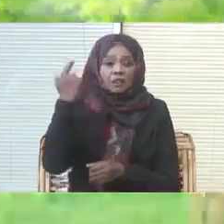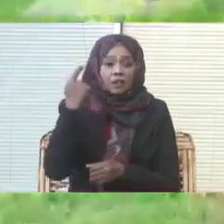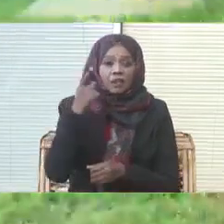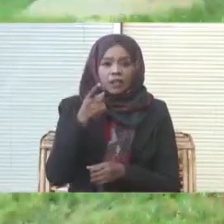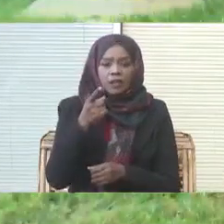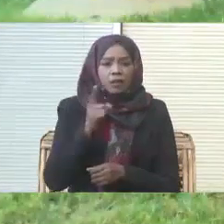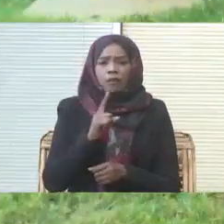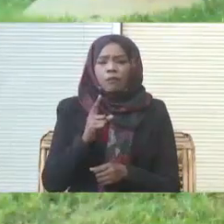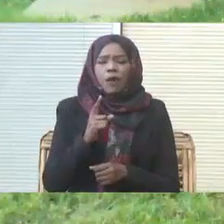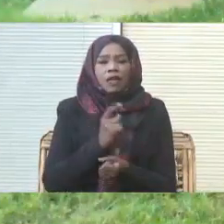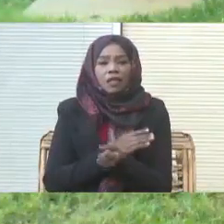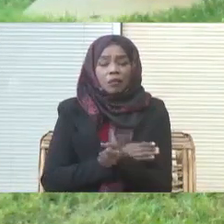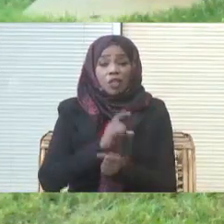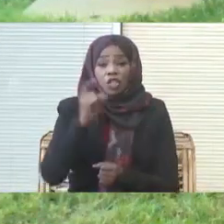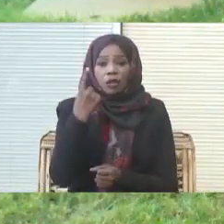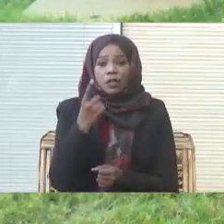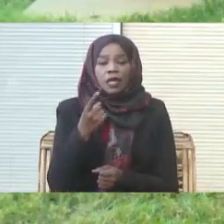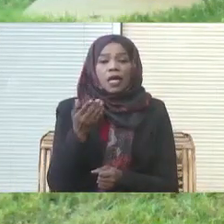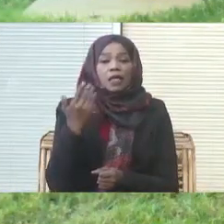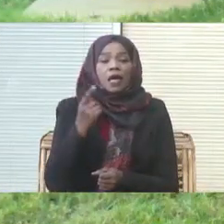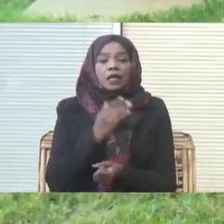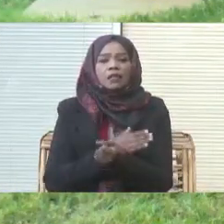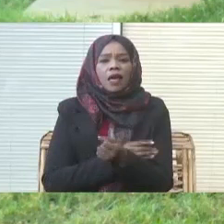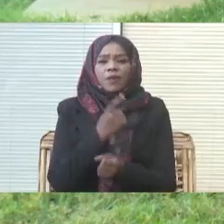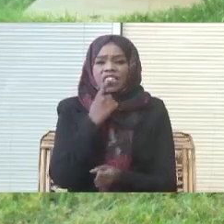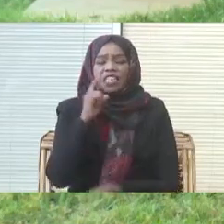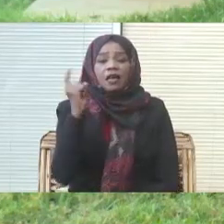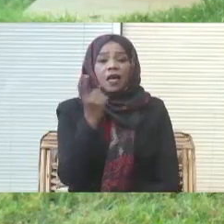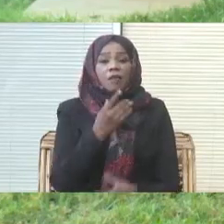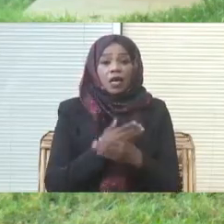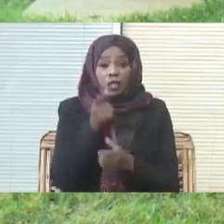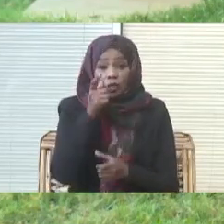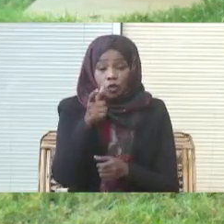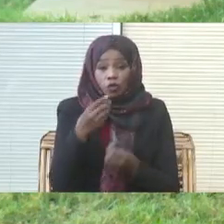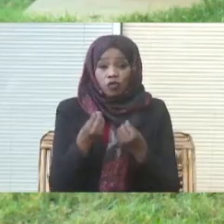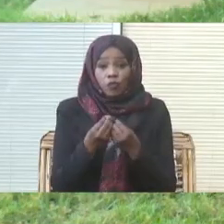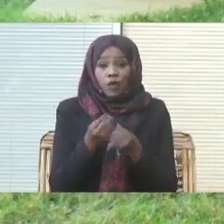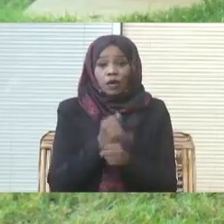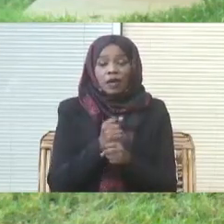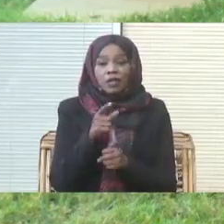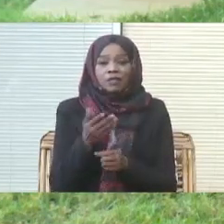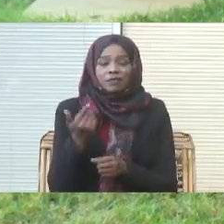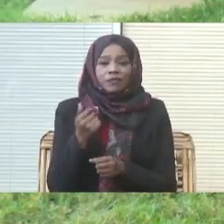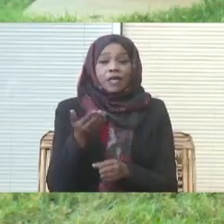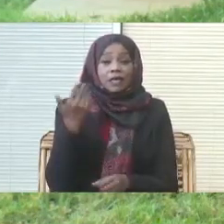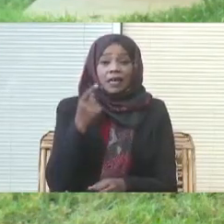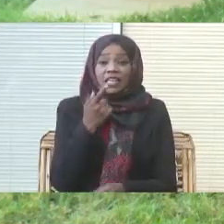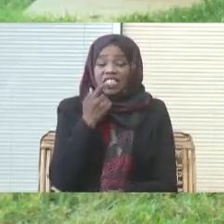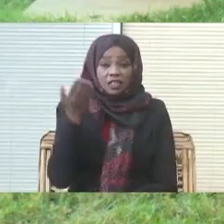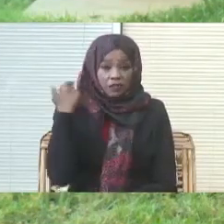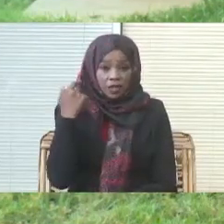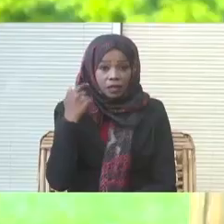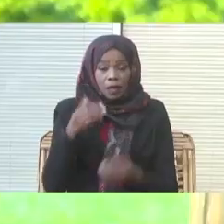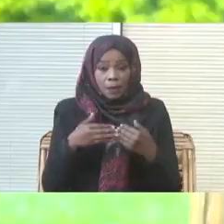ما تعب شهر بس ده تعب سنة كاملة عشان احنا نقدر نشوف معاك الحاجة اللي كانت جميلة لي. لا لانه كانت السنة فاتت احنا بدينا